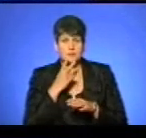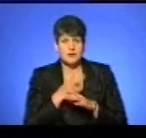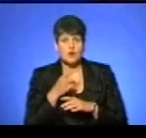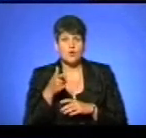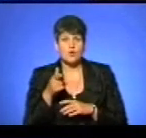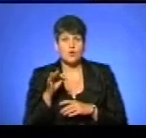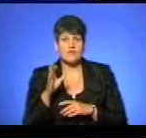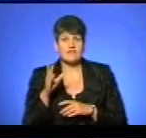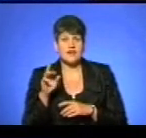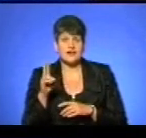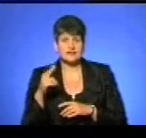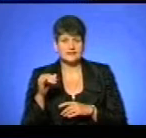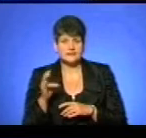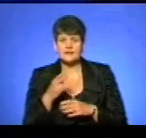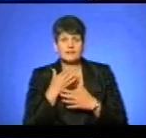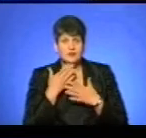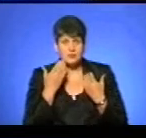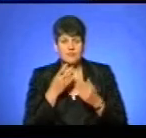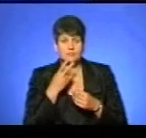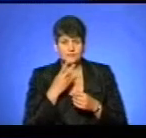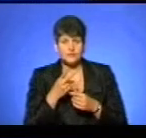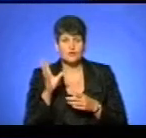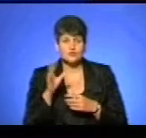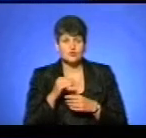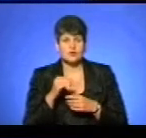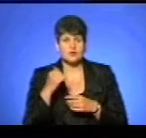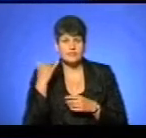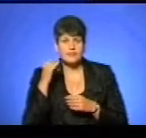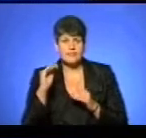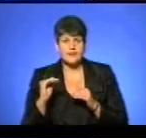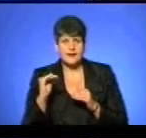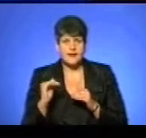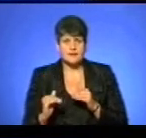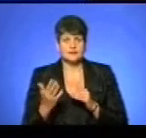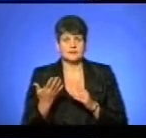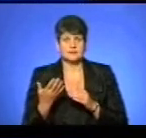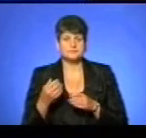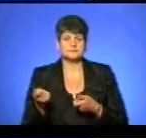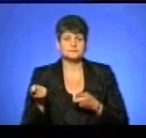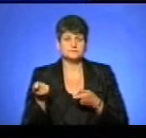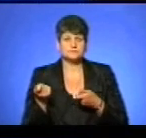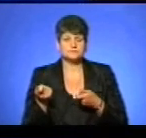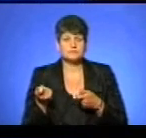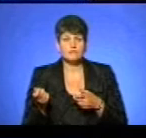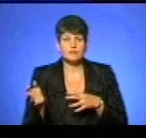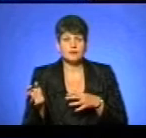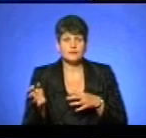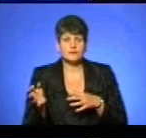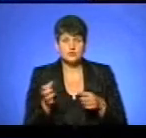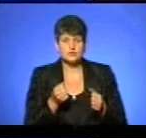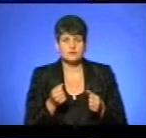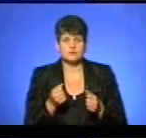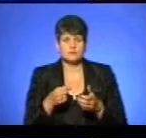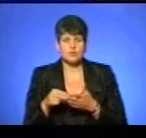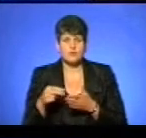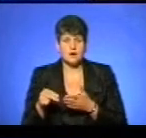немає на ринку. Основне телята. Так, вибивається молодняк, возики ті їздять, заготовляють молодняк.